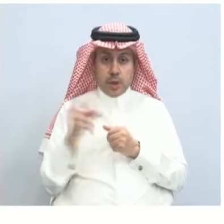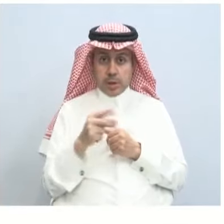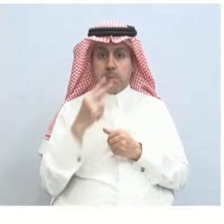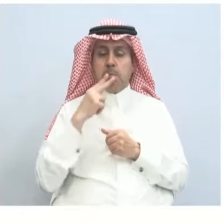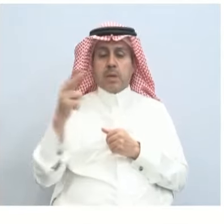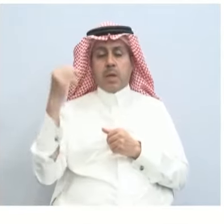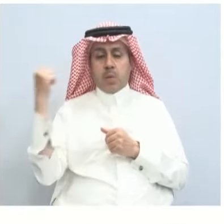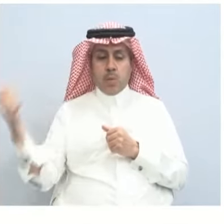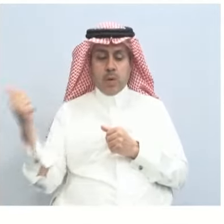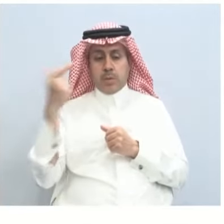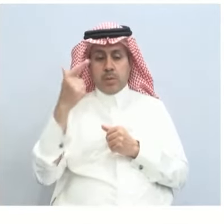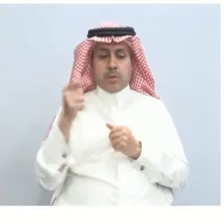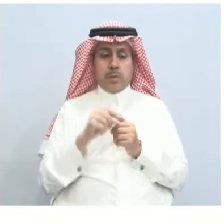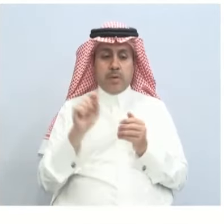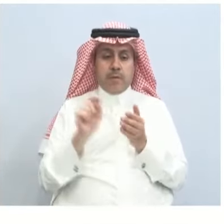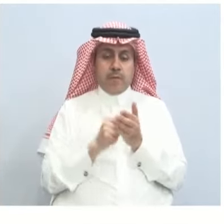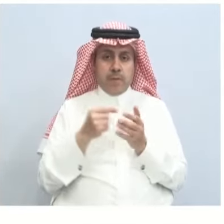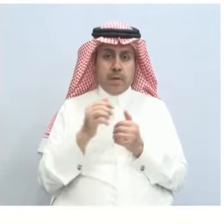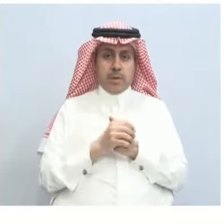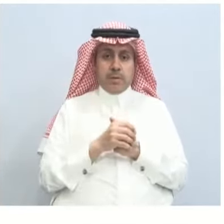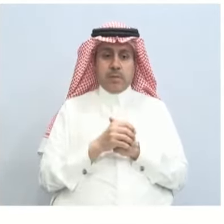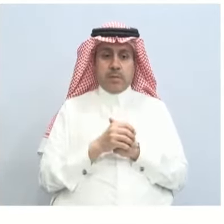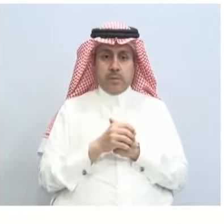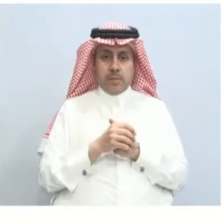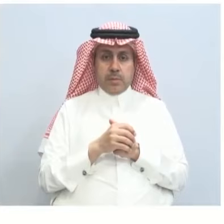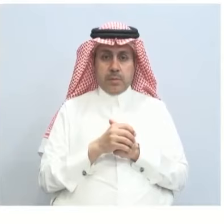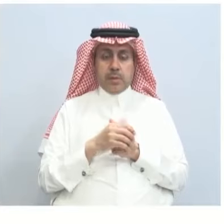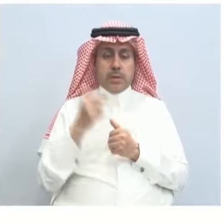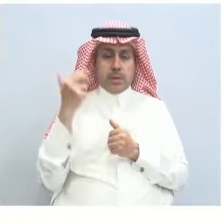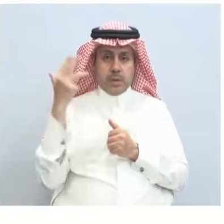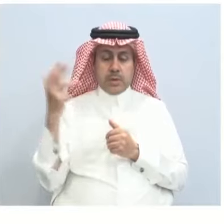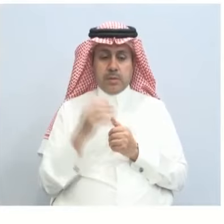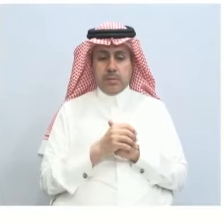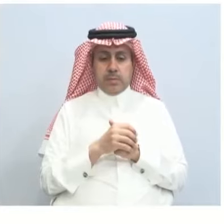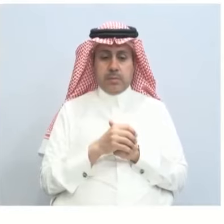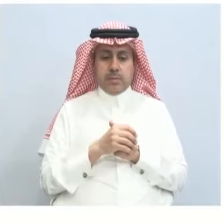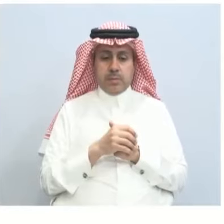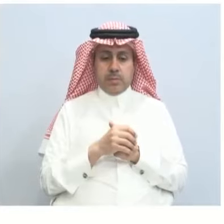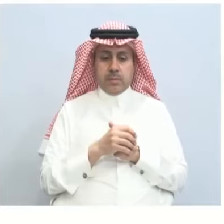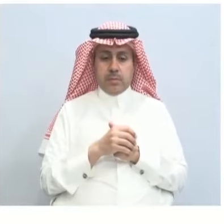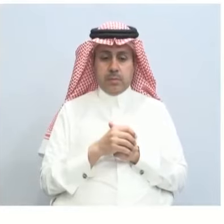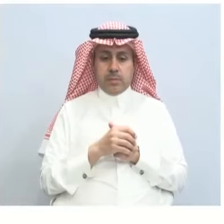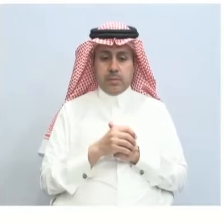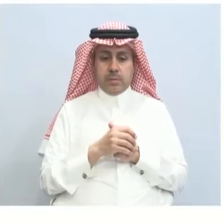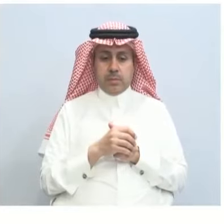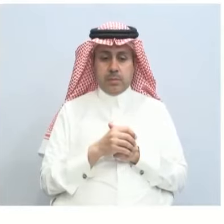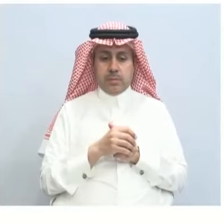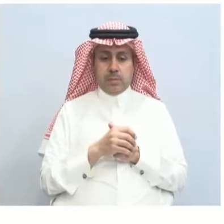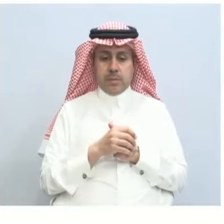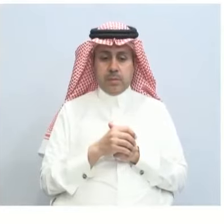يطلع تقريبا 271 ف9 7